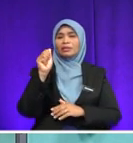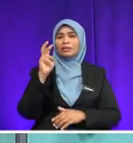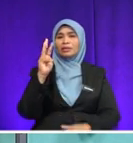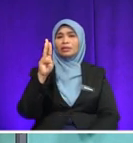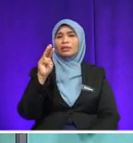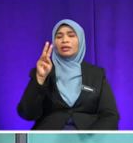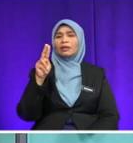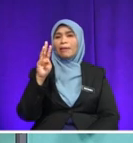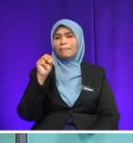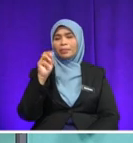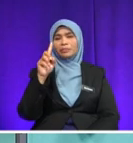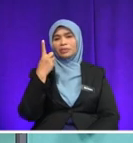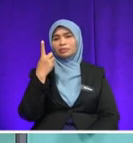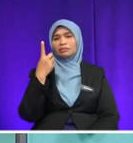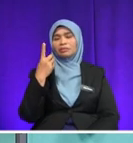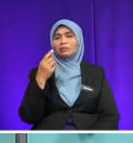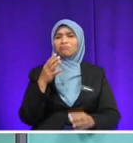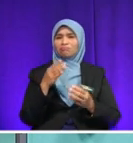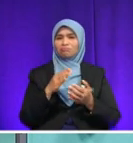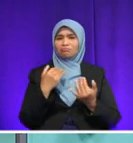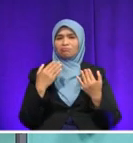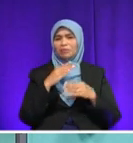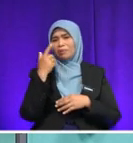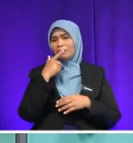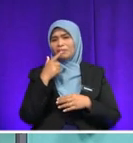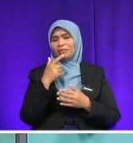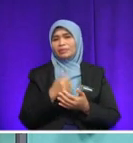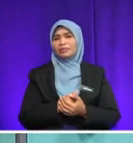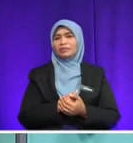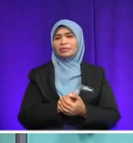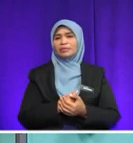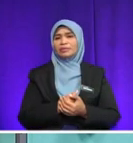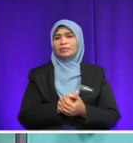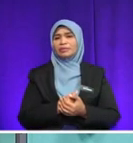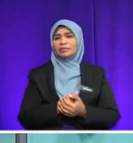dapat Abdul walaupun melihat cowok tangga ini